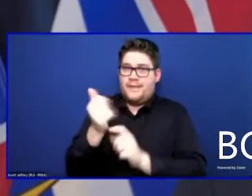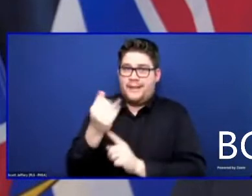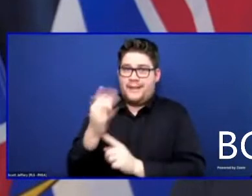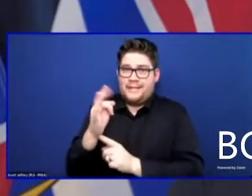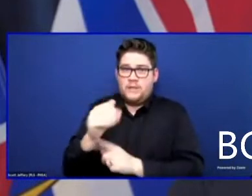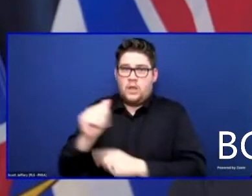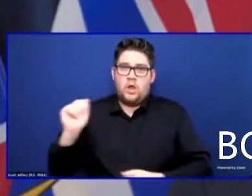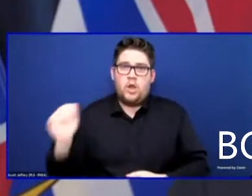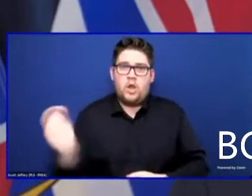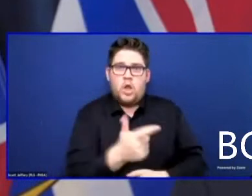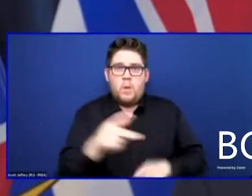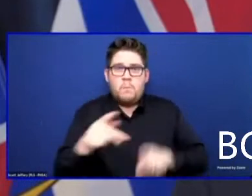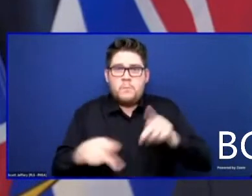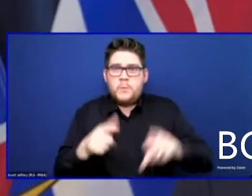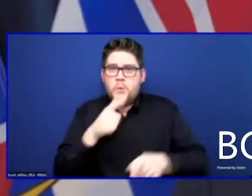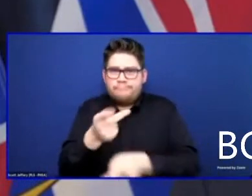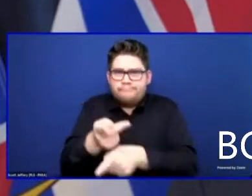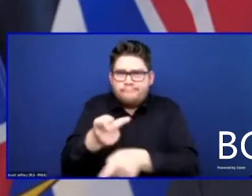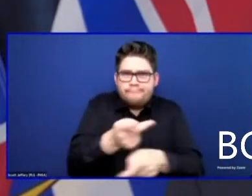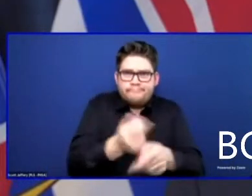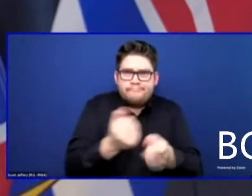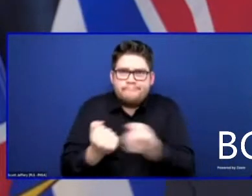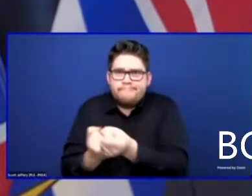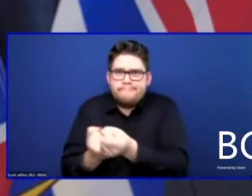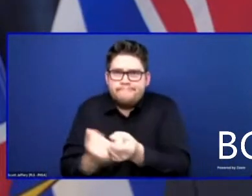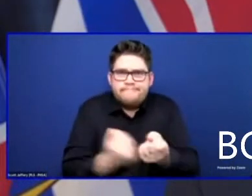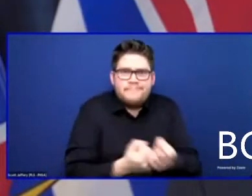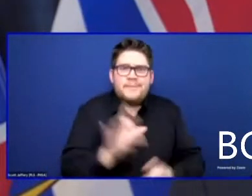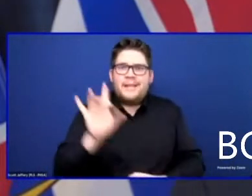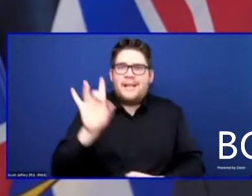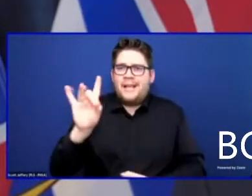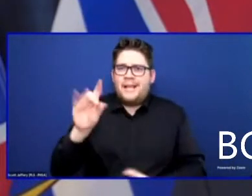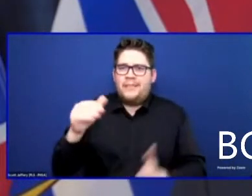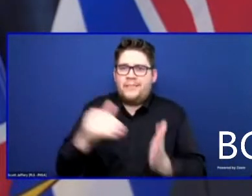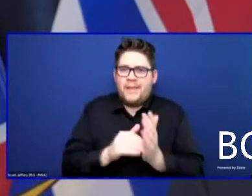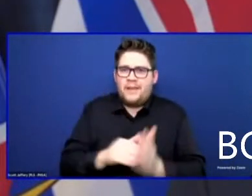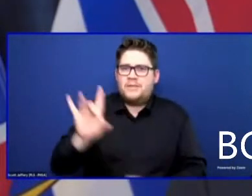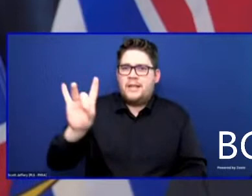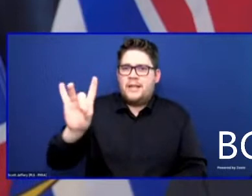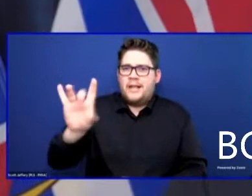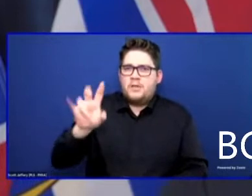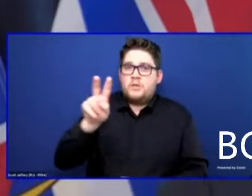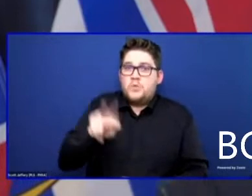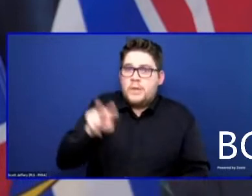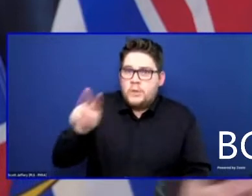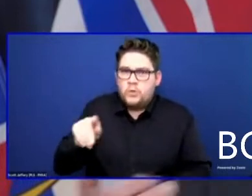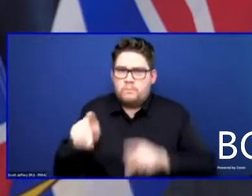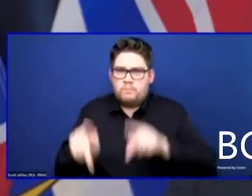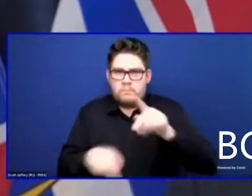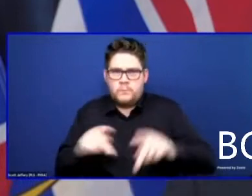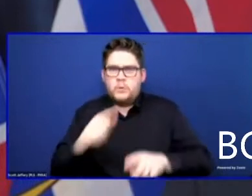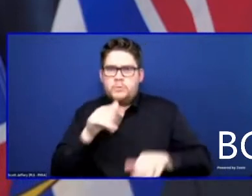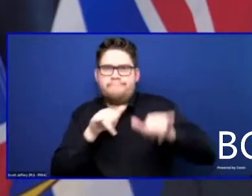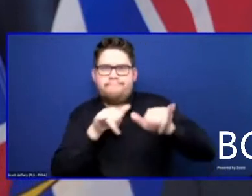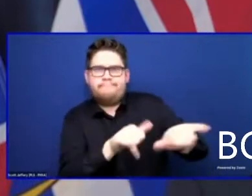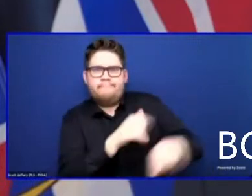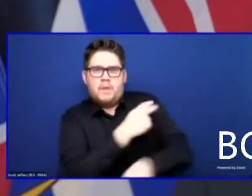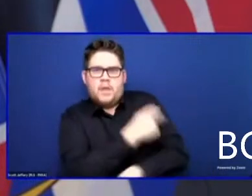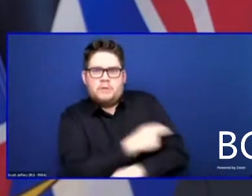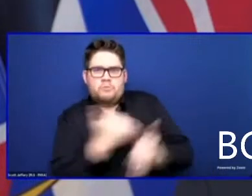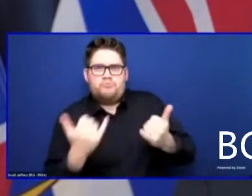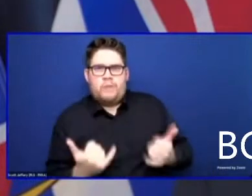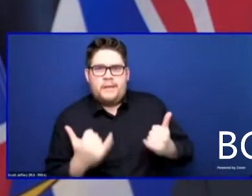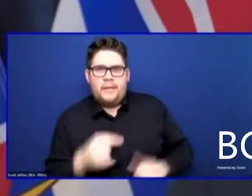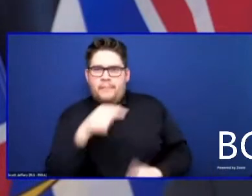是说到了呼吸机的问题，呼吸机的这个资源现在也是紧张。 This is not a high level in comparison to